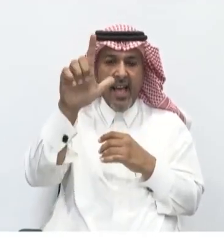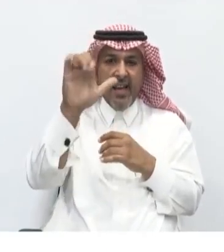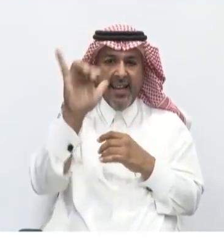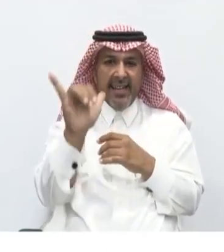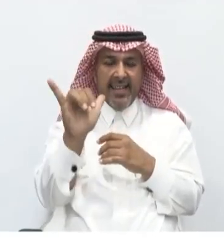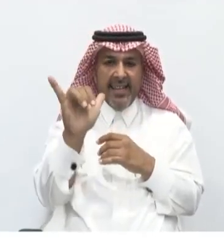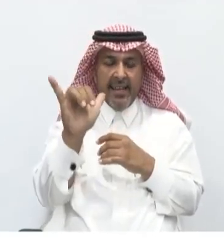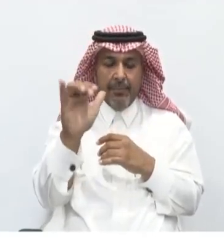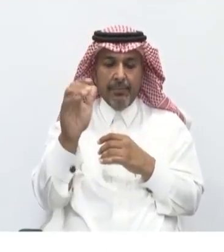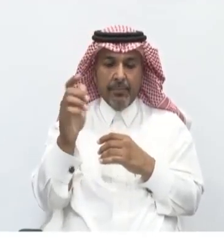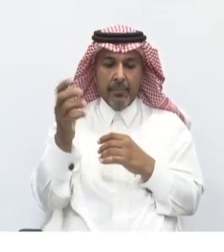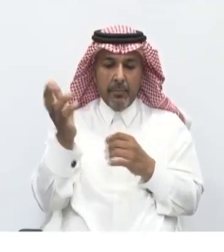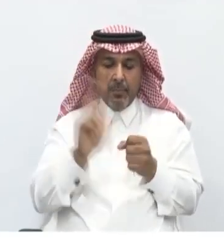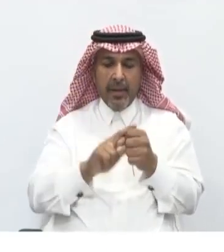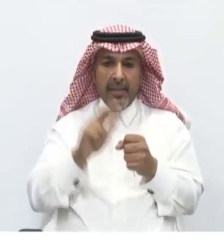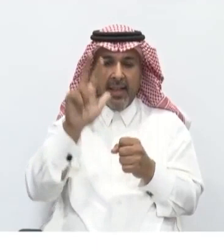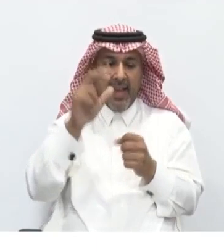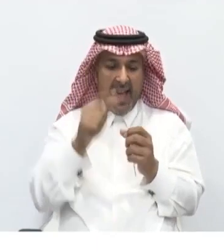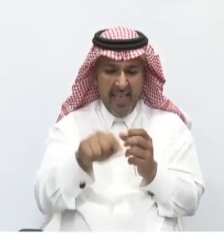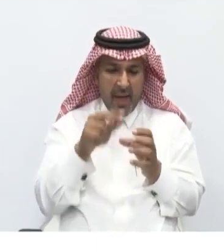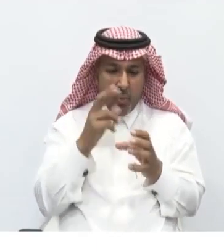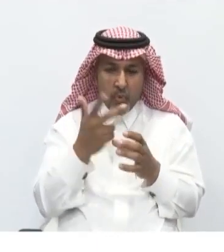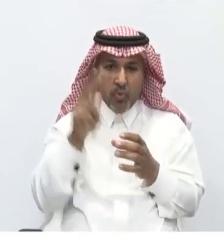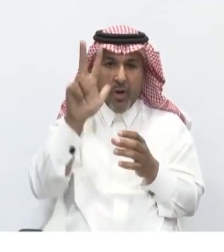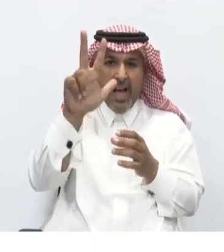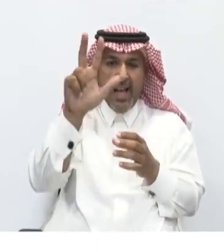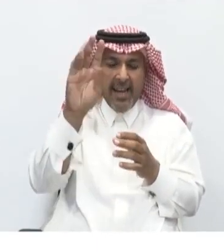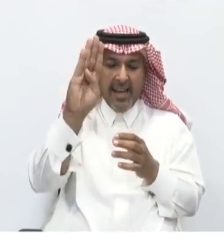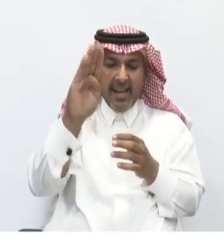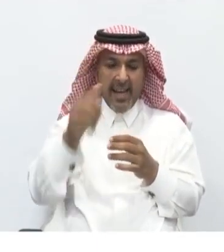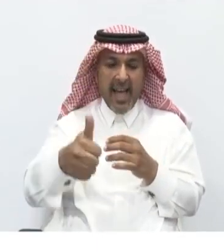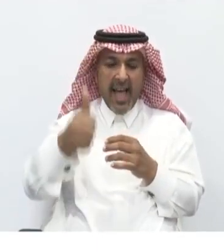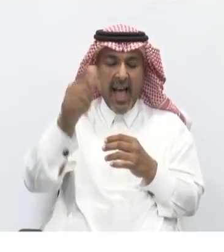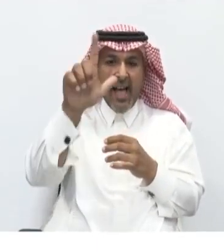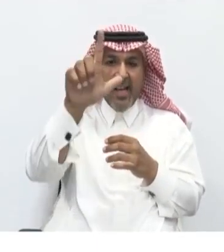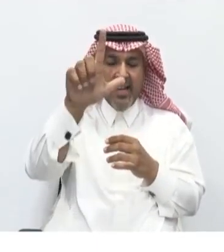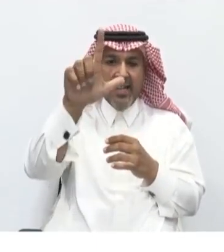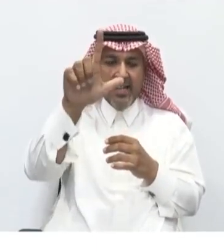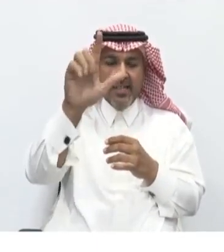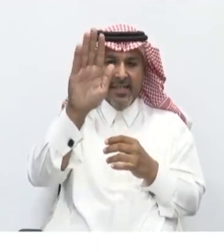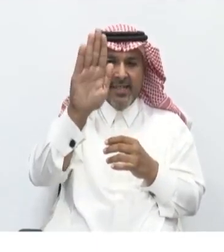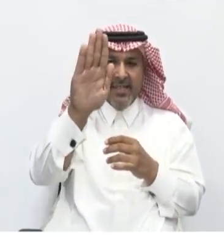الهيدروكلوريك بتركيز ثلاثه مولار ينتج كلوريد الكالسيوم